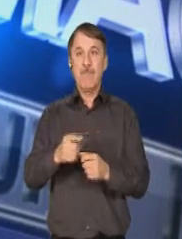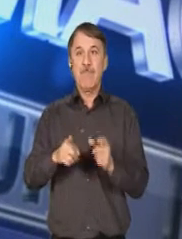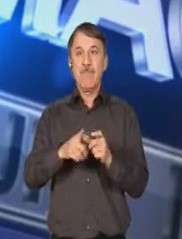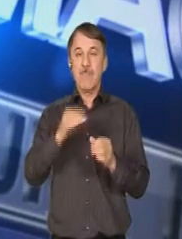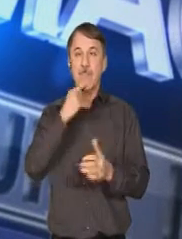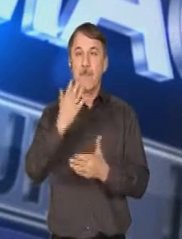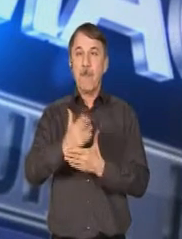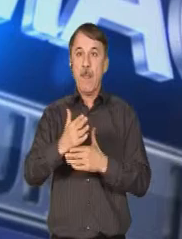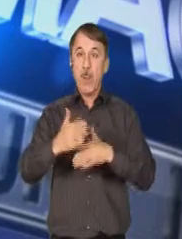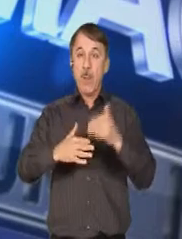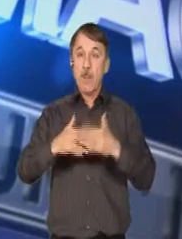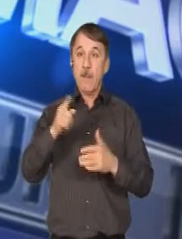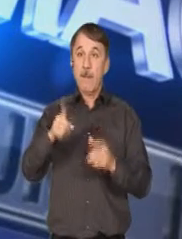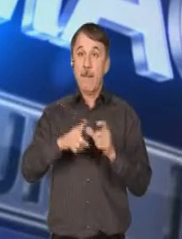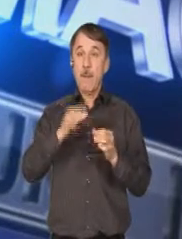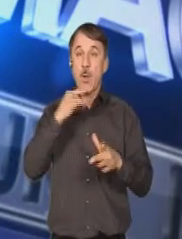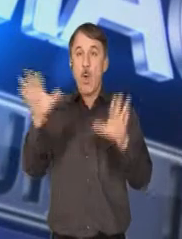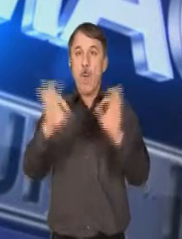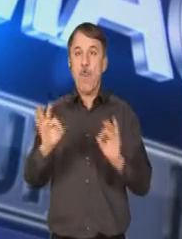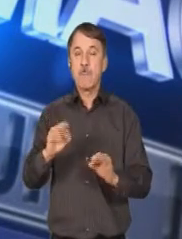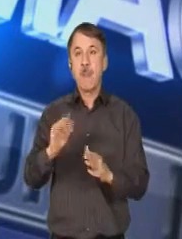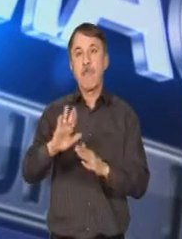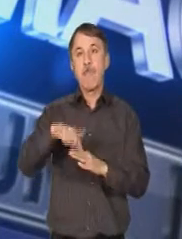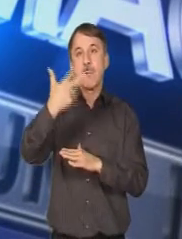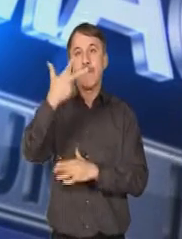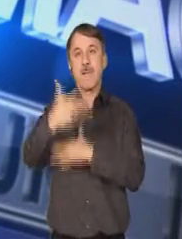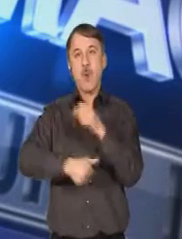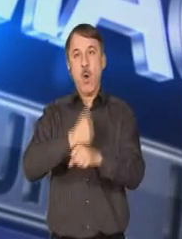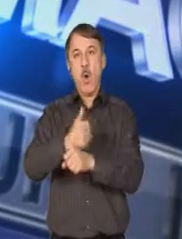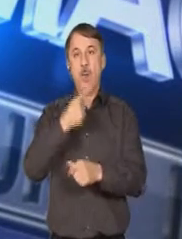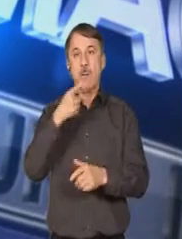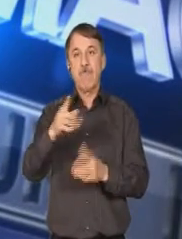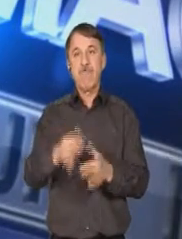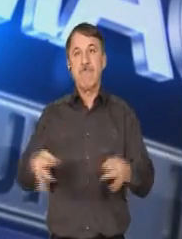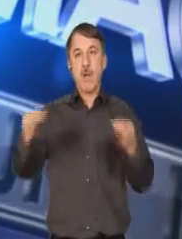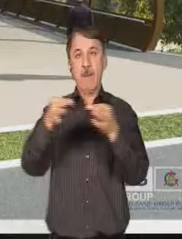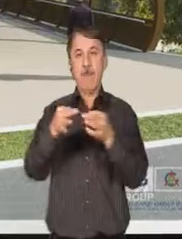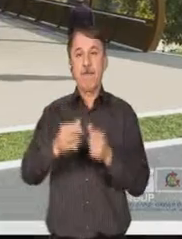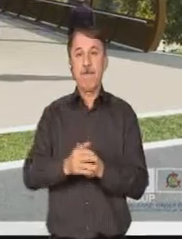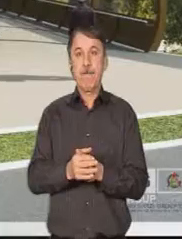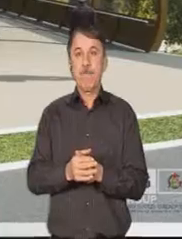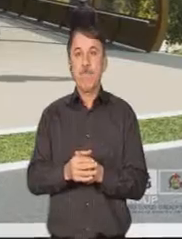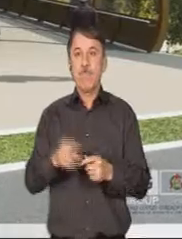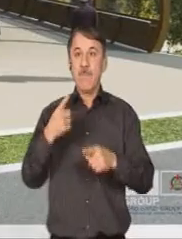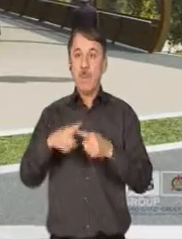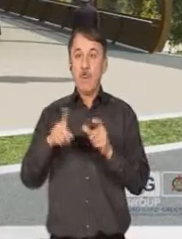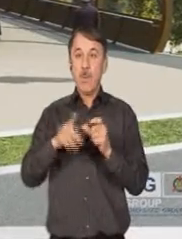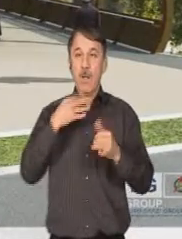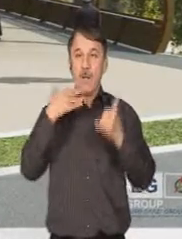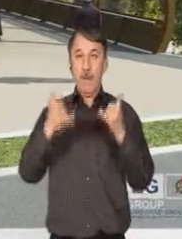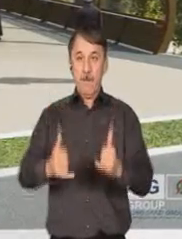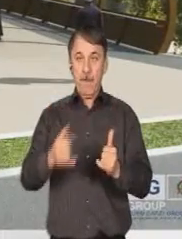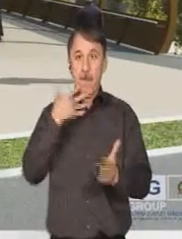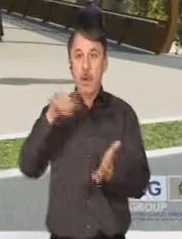jesen. Novac za izgradnju ovog mosta obezbeđen je nakon 3 godine od nastanka projekta. Pešački most koji